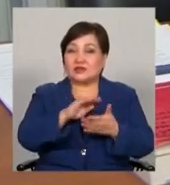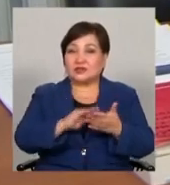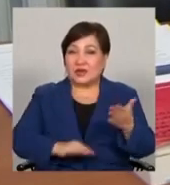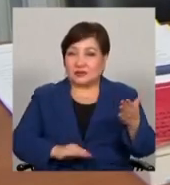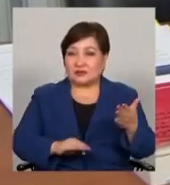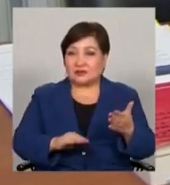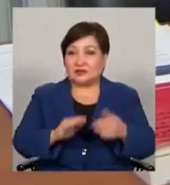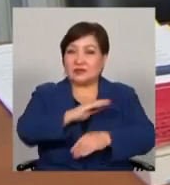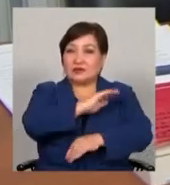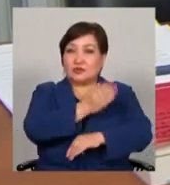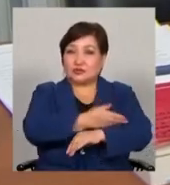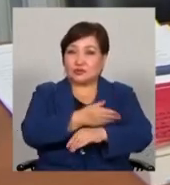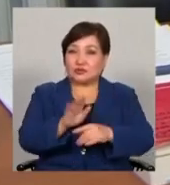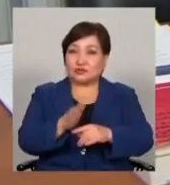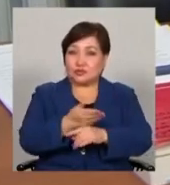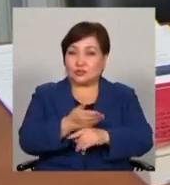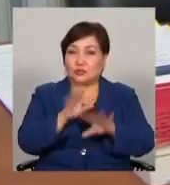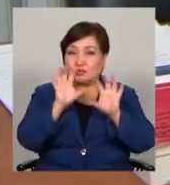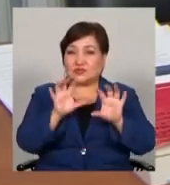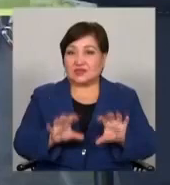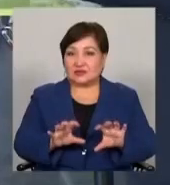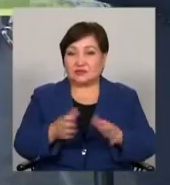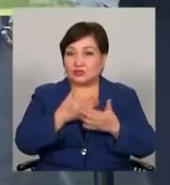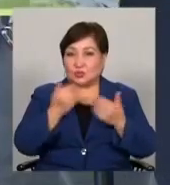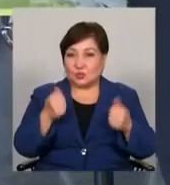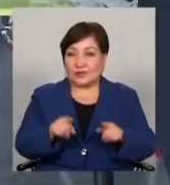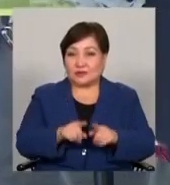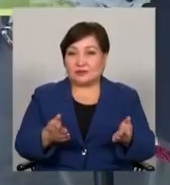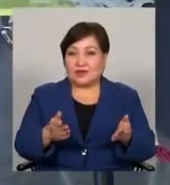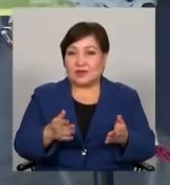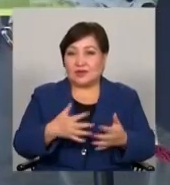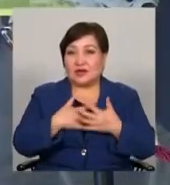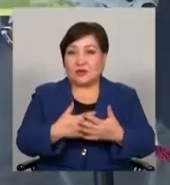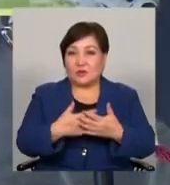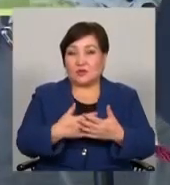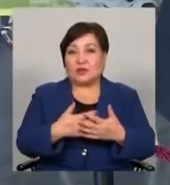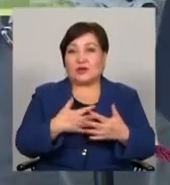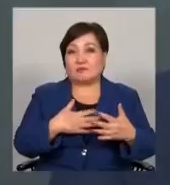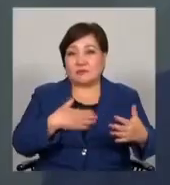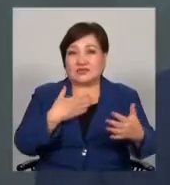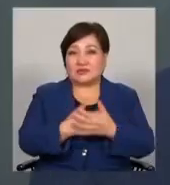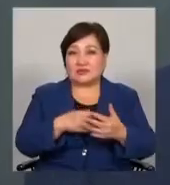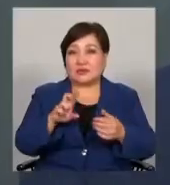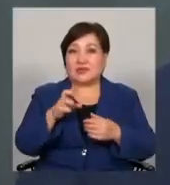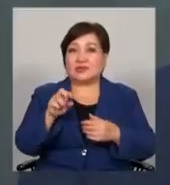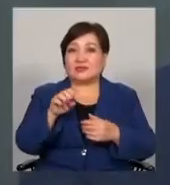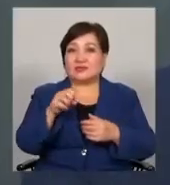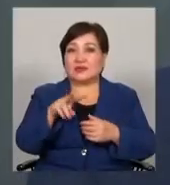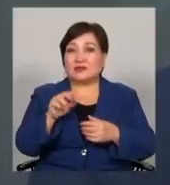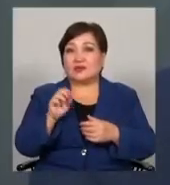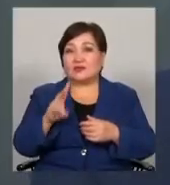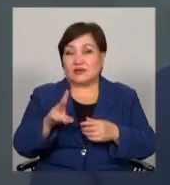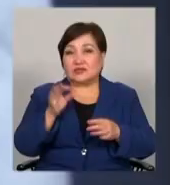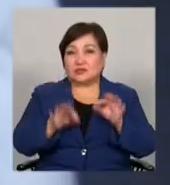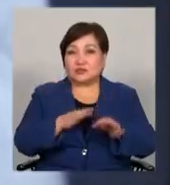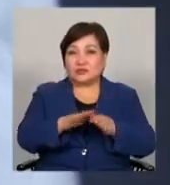заң жүзінде ондай негіздер жоқ. Ал қоғам белсендісі Марат Башымов жеке сот орындаушылары орындайтын істерді